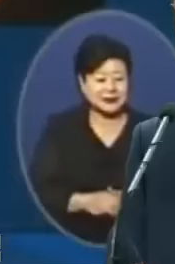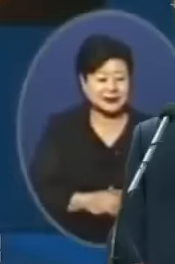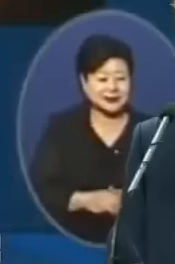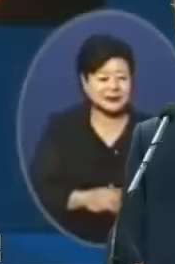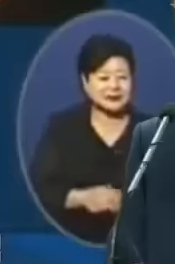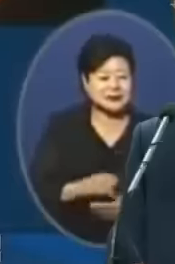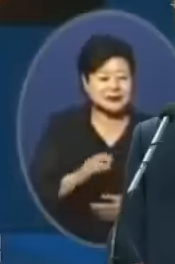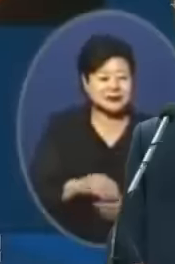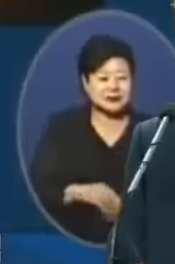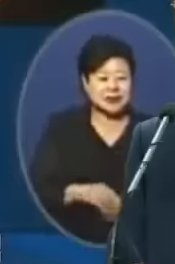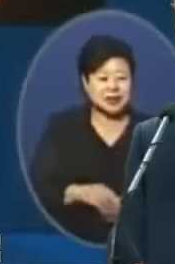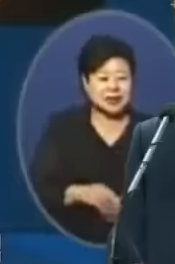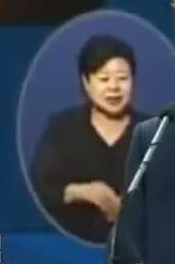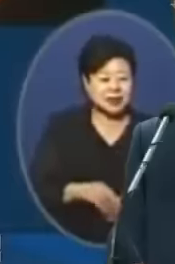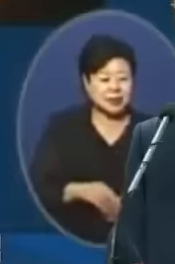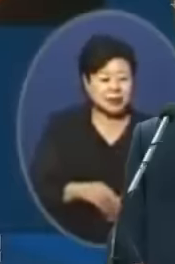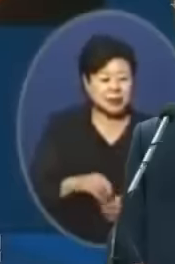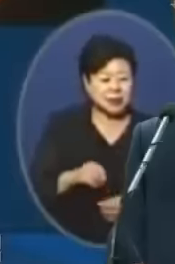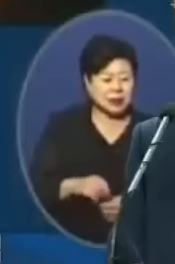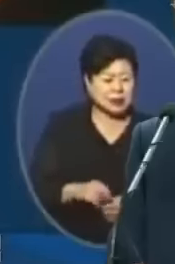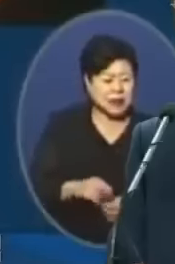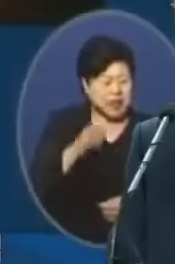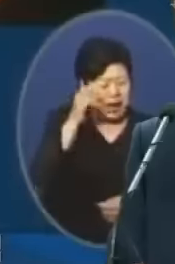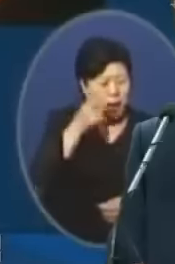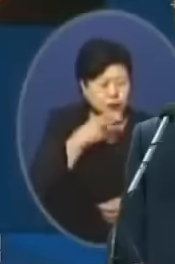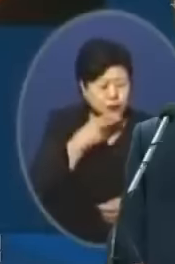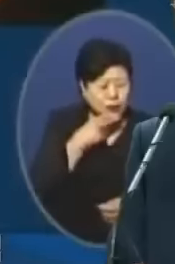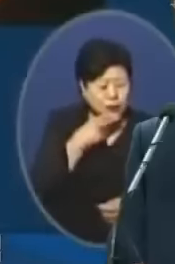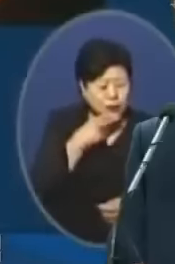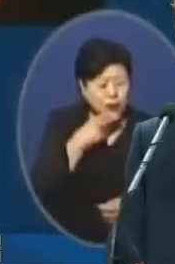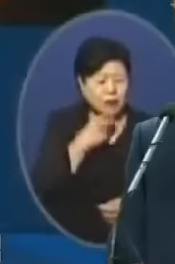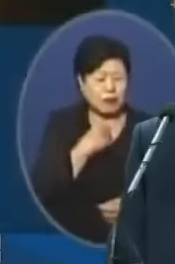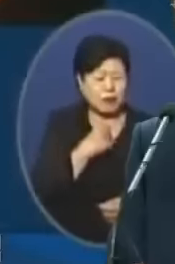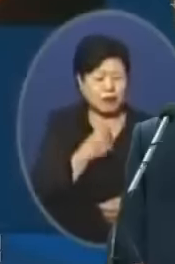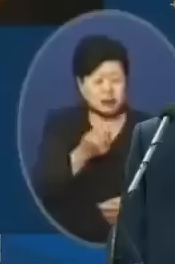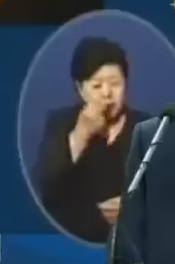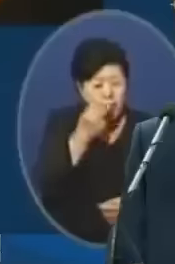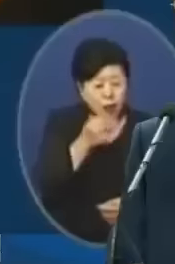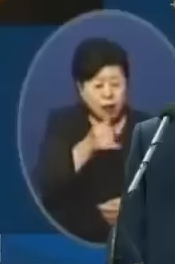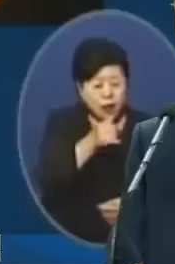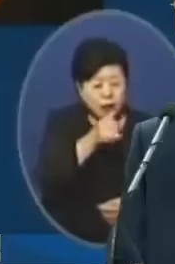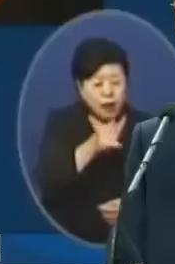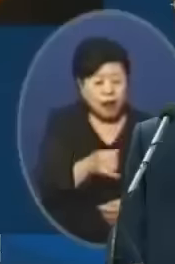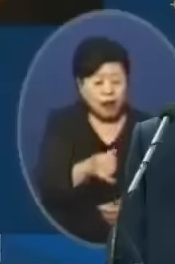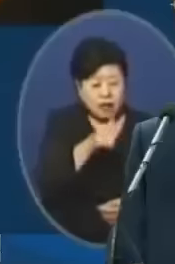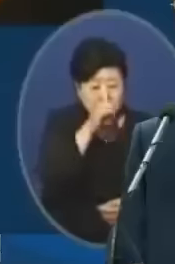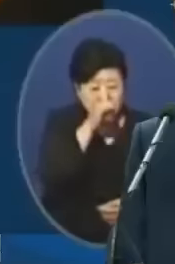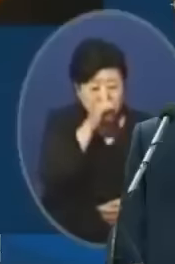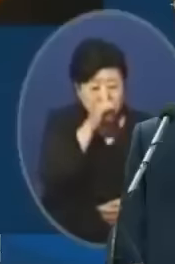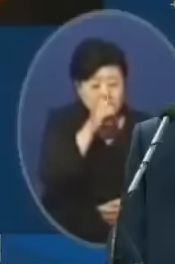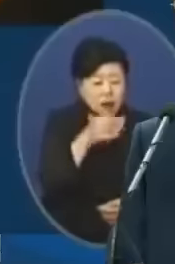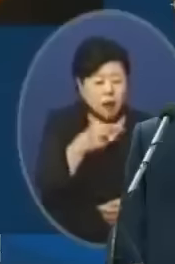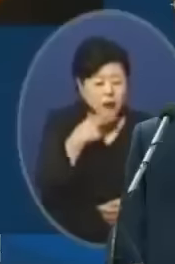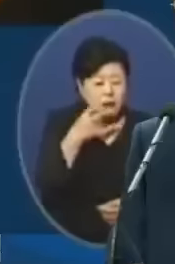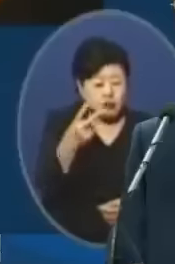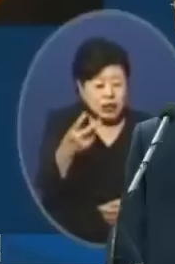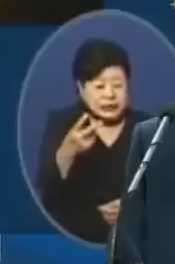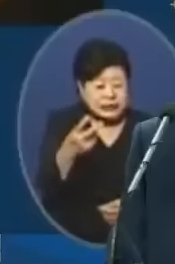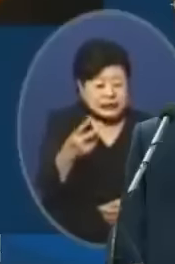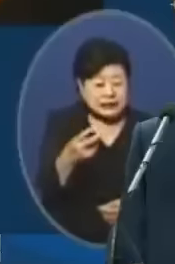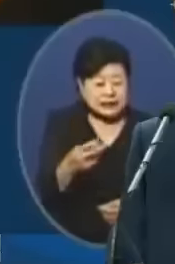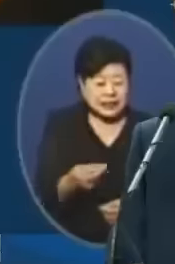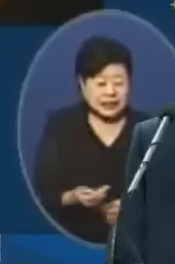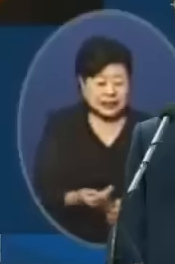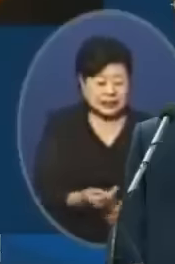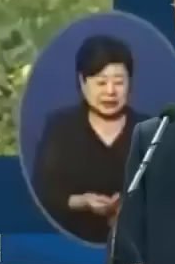이미 닭이 품는다 해도 썩어버린 것만입니다. 유정란은 그 안에 생명이 있기 때문에 품으면 병아리가 탄생하는 것입니다.